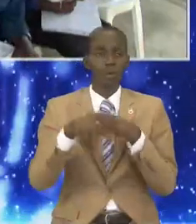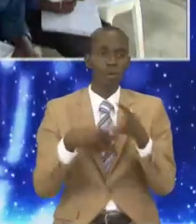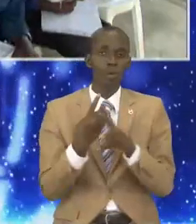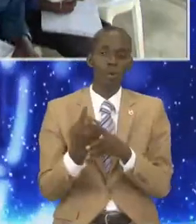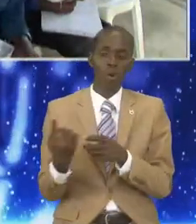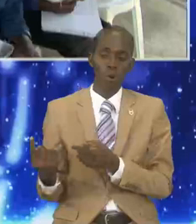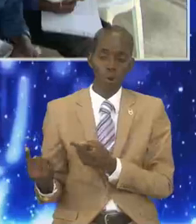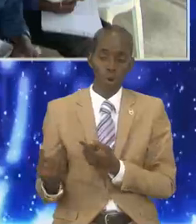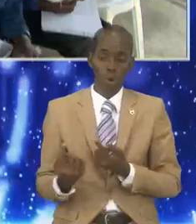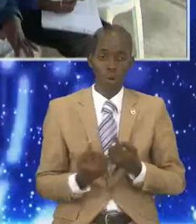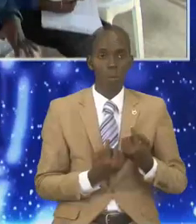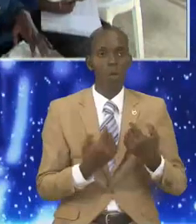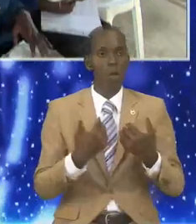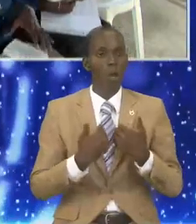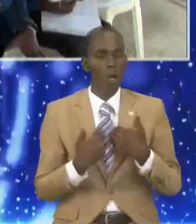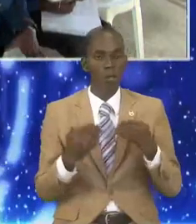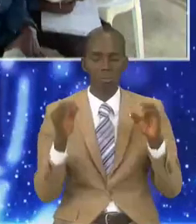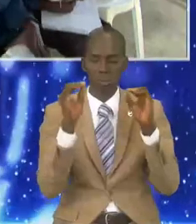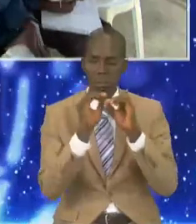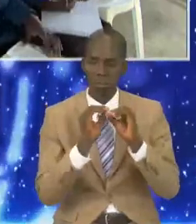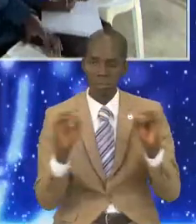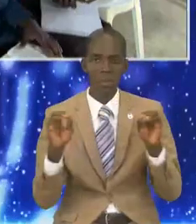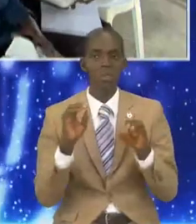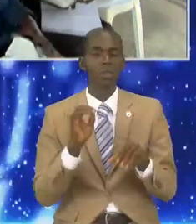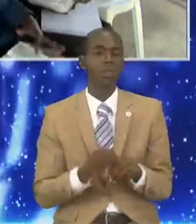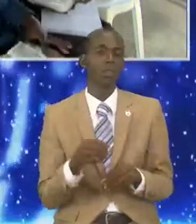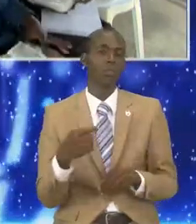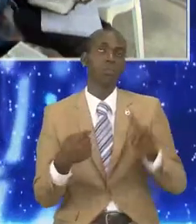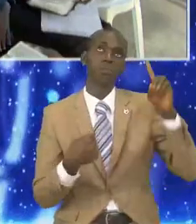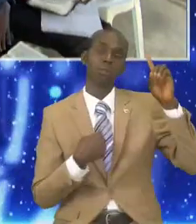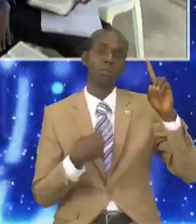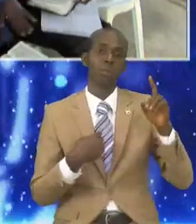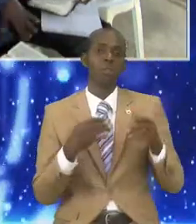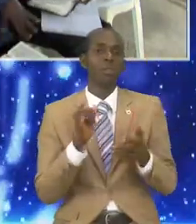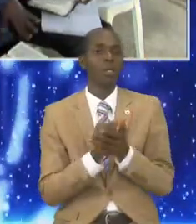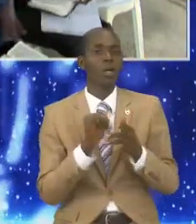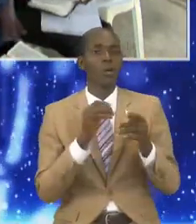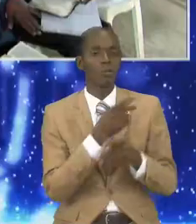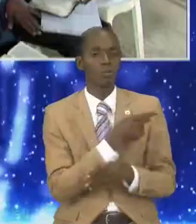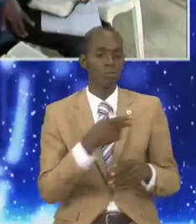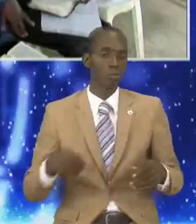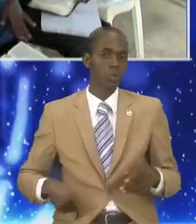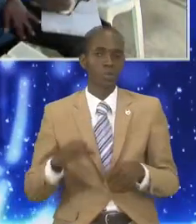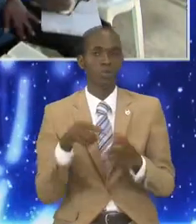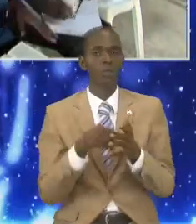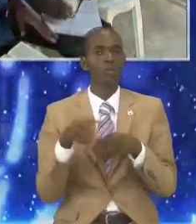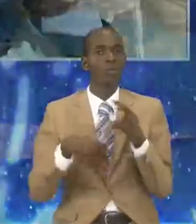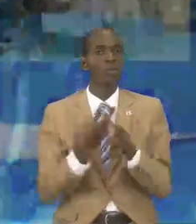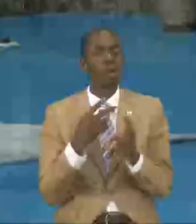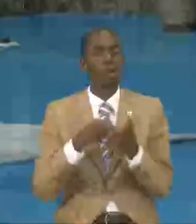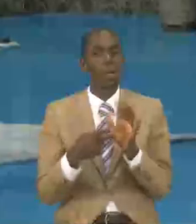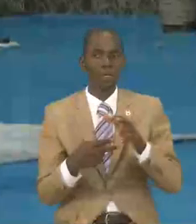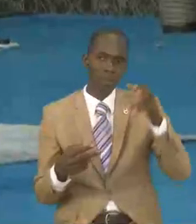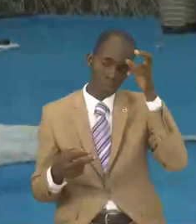n'a rien en moi. Le prince de ce monde, c'est le diable. Il viendra à